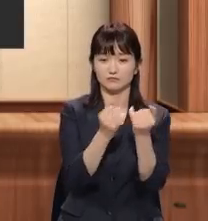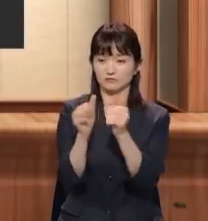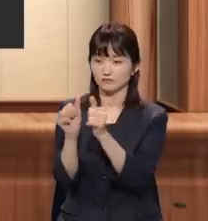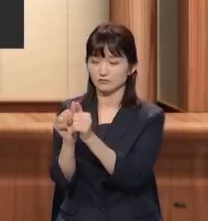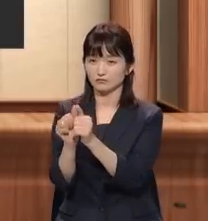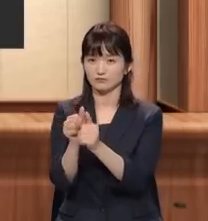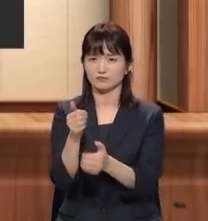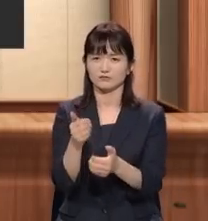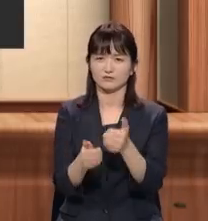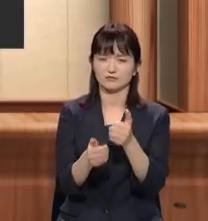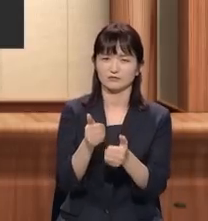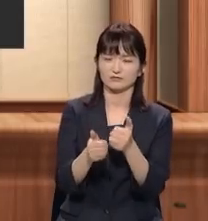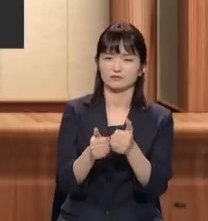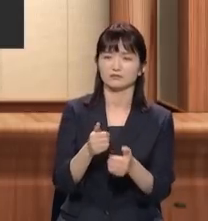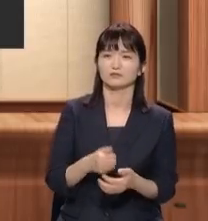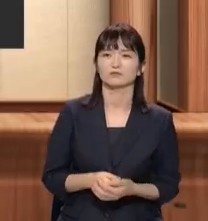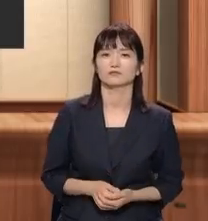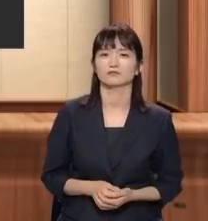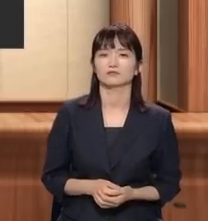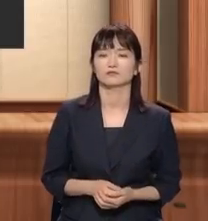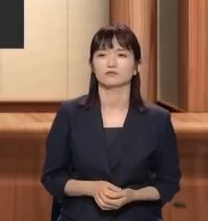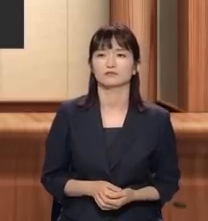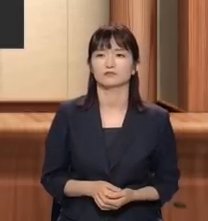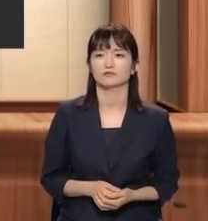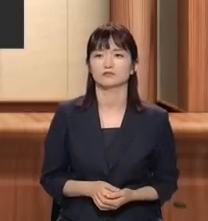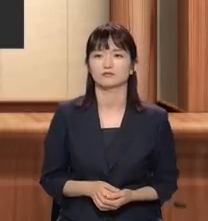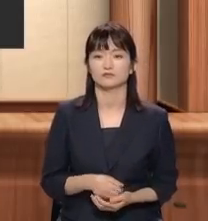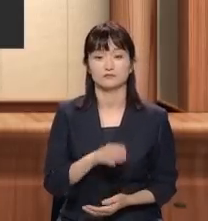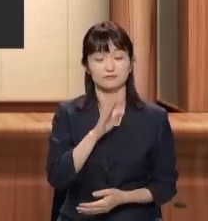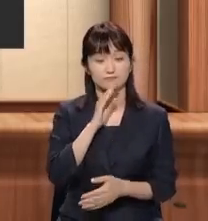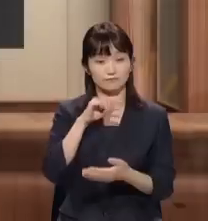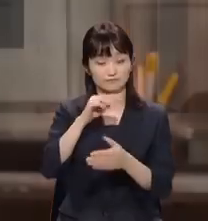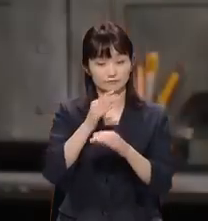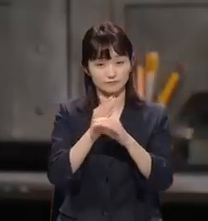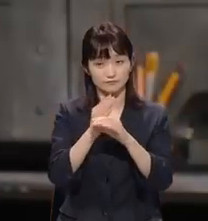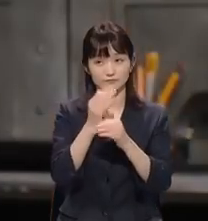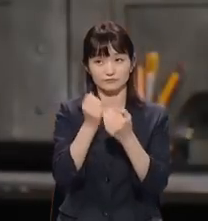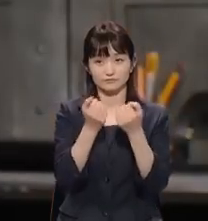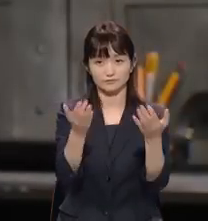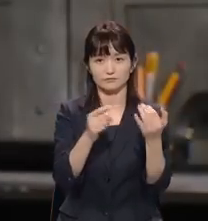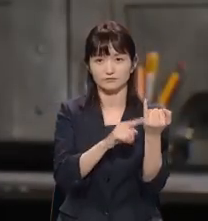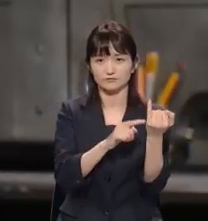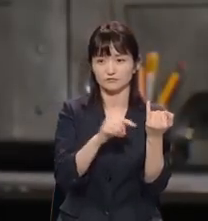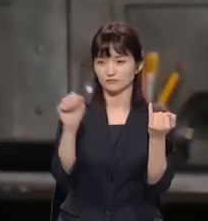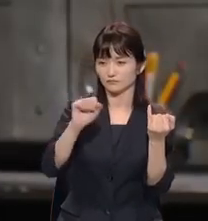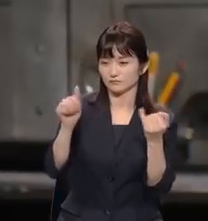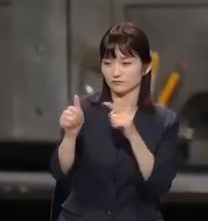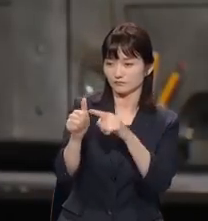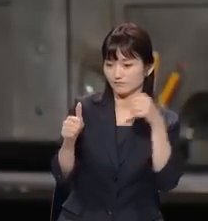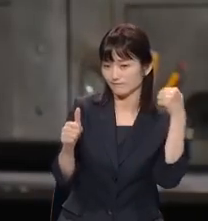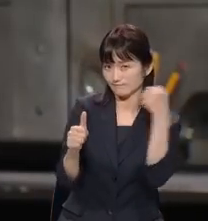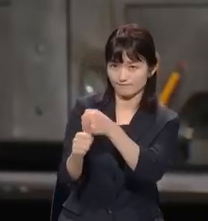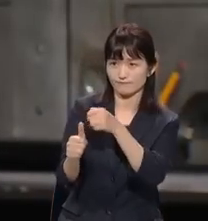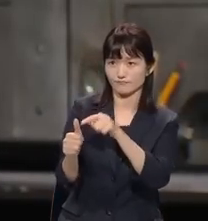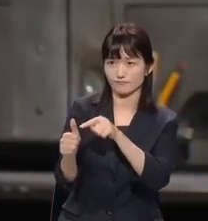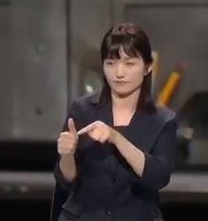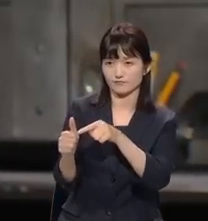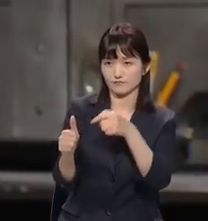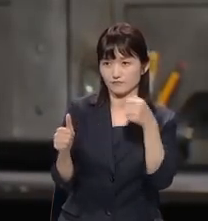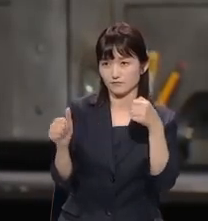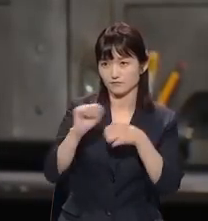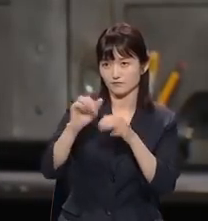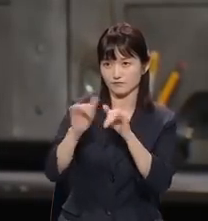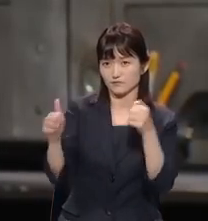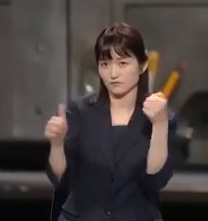번지고 있어요 개인적으로 그냥 팩트 중심으로 설명을 드리겠습니다 아마 여성의 입장에서는 당연히 운전자를 폭행했기 때문에 운전자 폭행죄가 걸려 있고